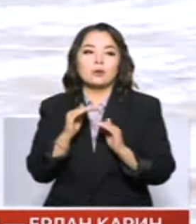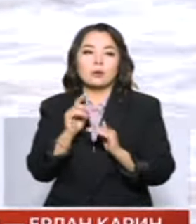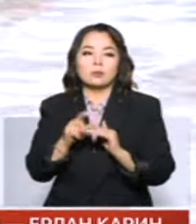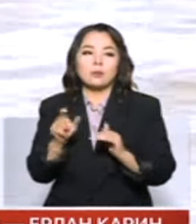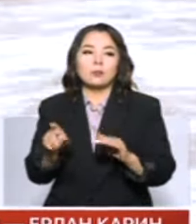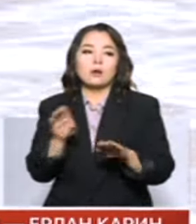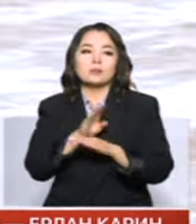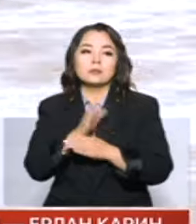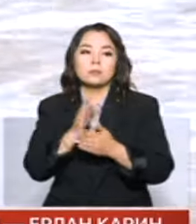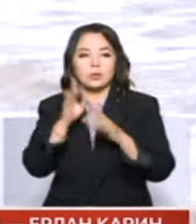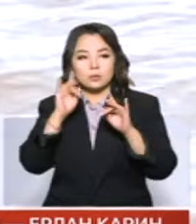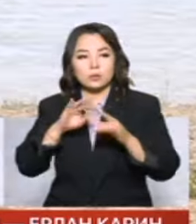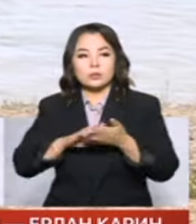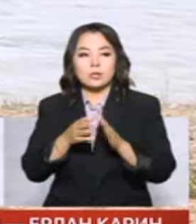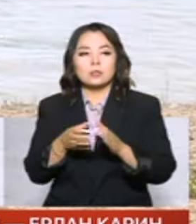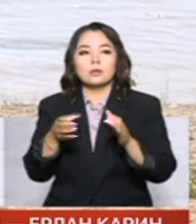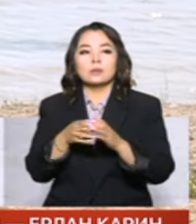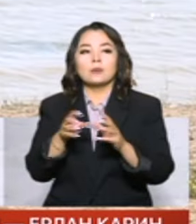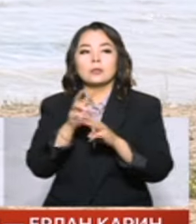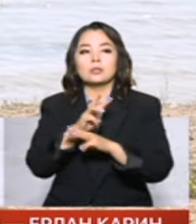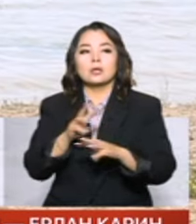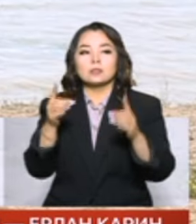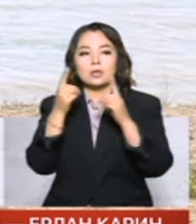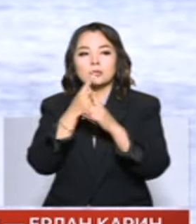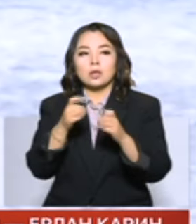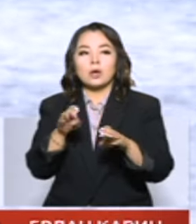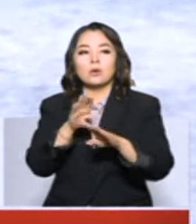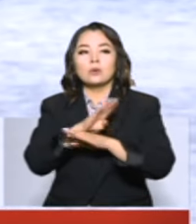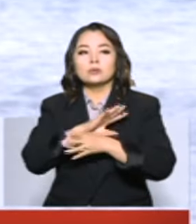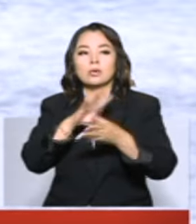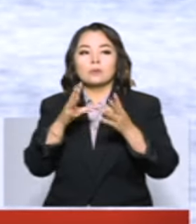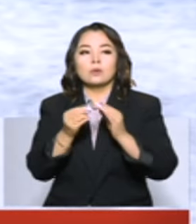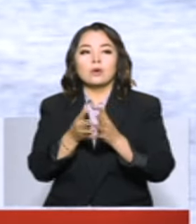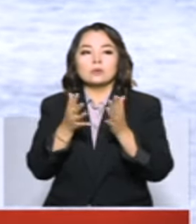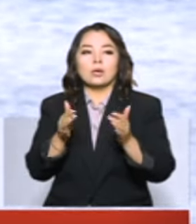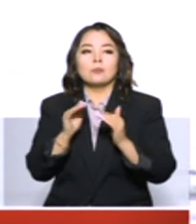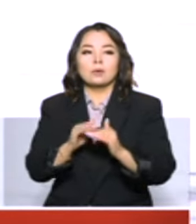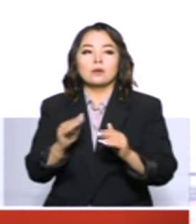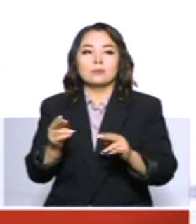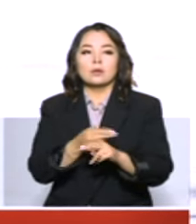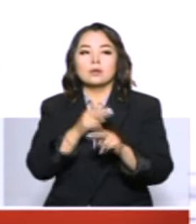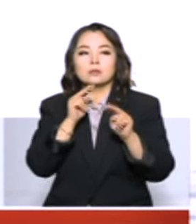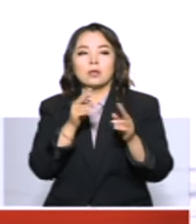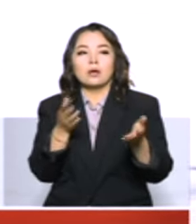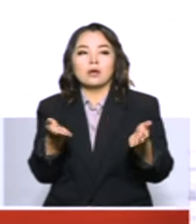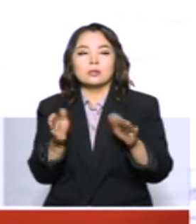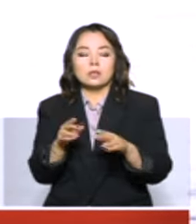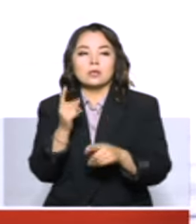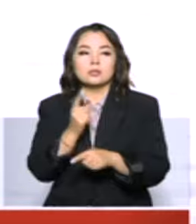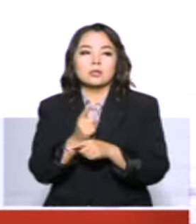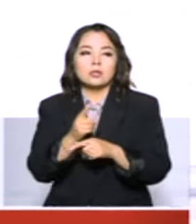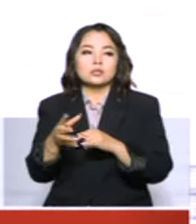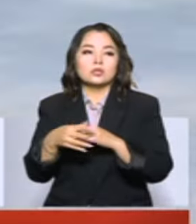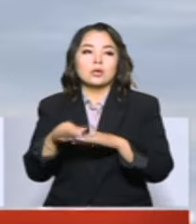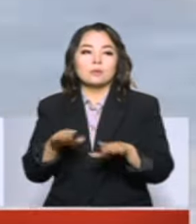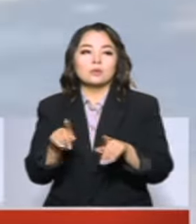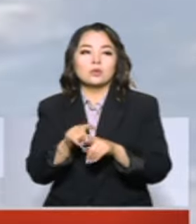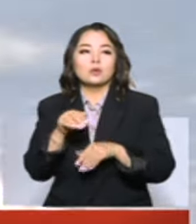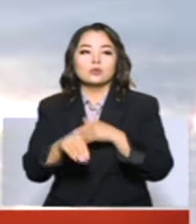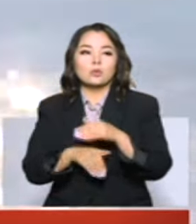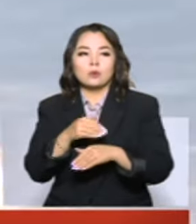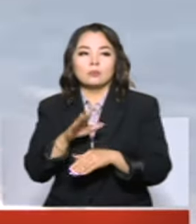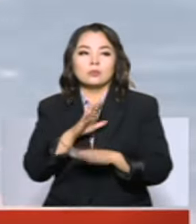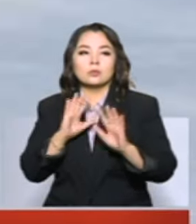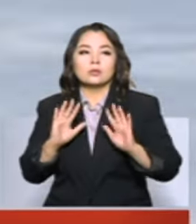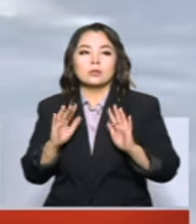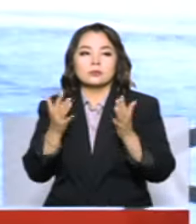болған. Төтенше жағдайлар министрлігінің айтуынша, өлім жітімнің көбі балалардың қараусыз қалуынан немесе тыйым салынған жерлерге шомылудан